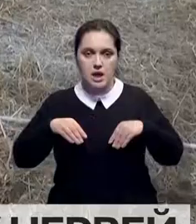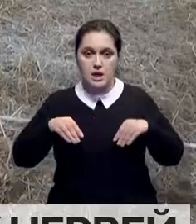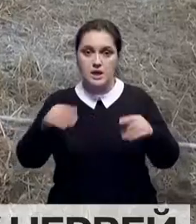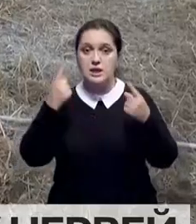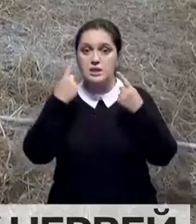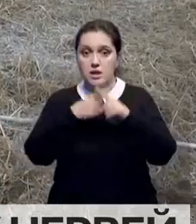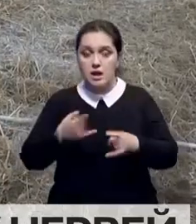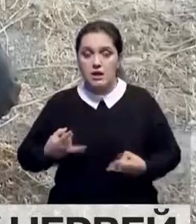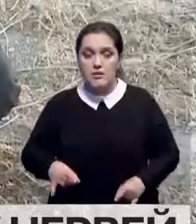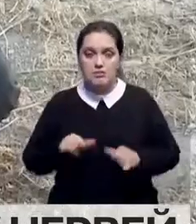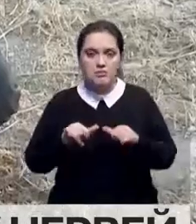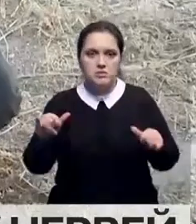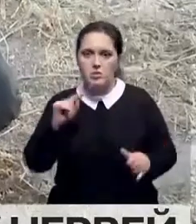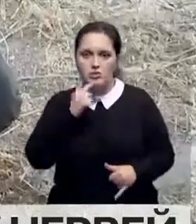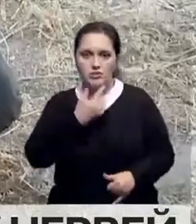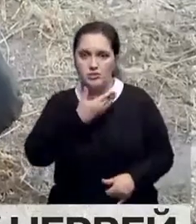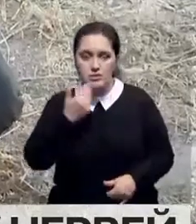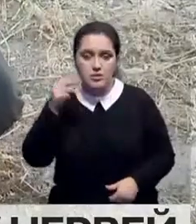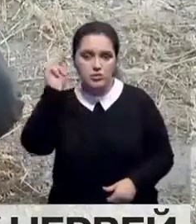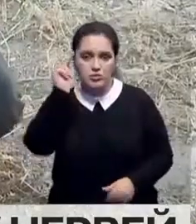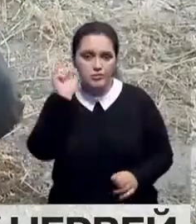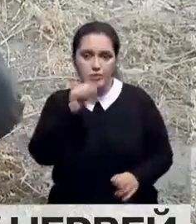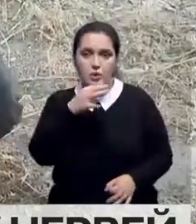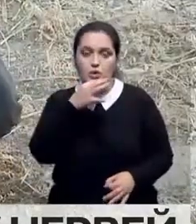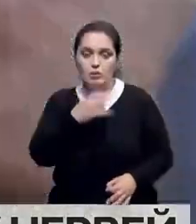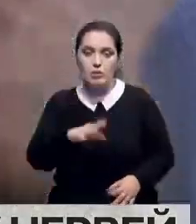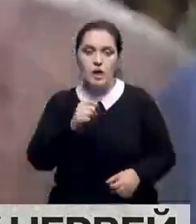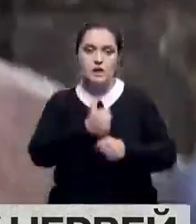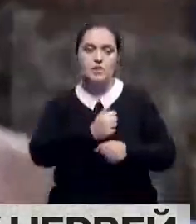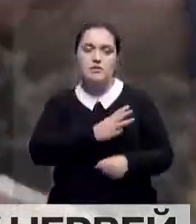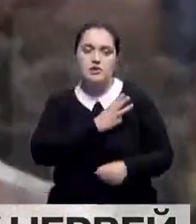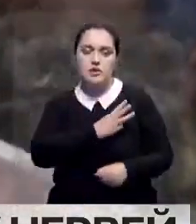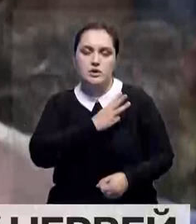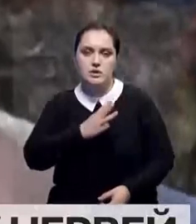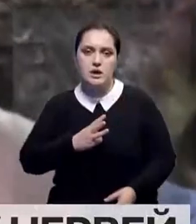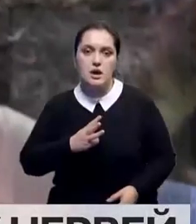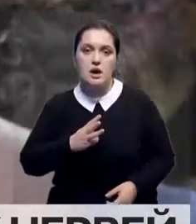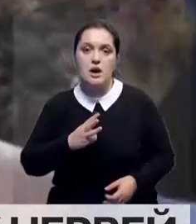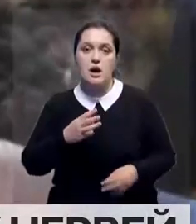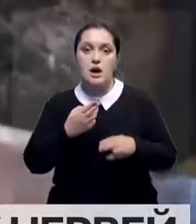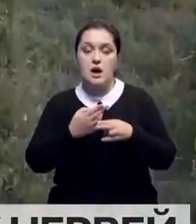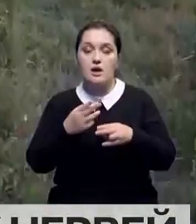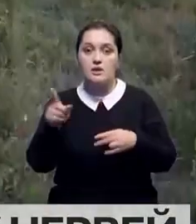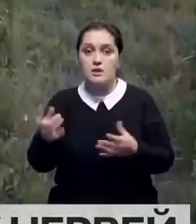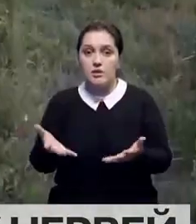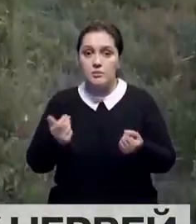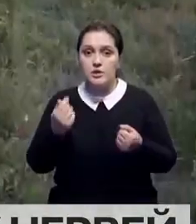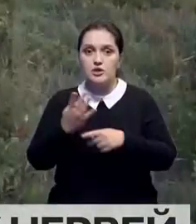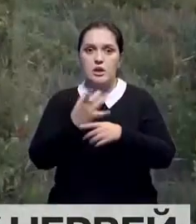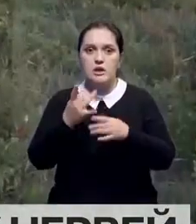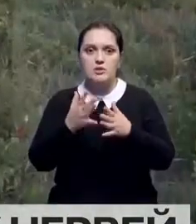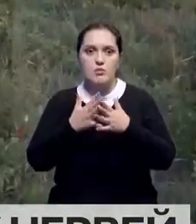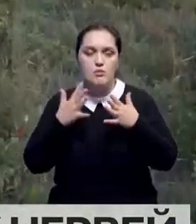Технология размножения червей несложная, и овладеть азам может любой. Главное желание, говорит предприниматель. Кстати, урожай он собрал в 4 раза